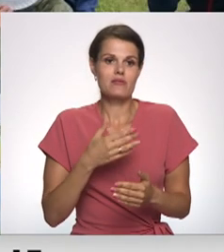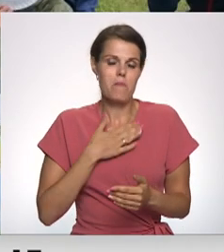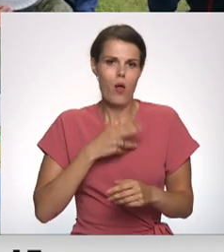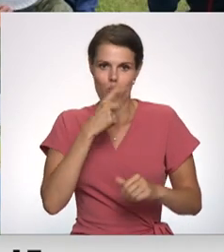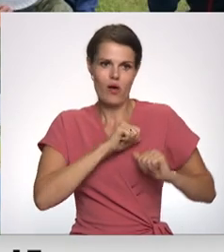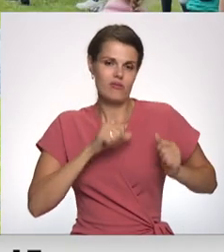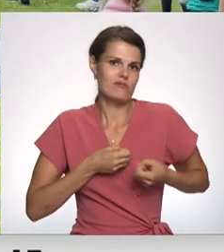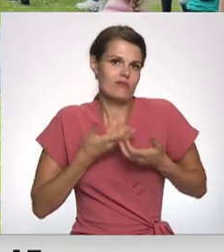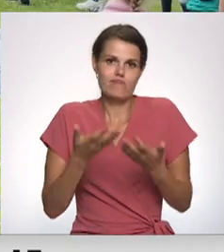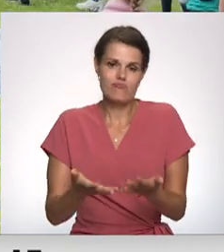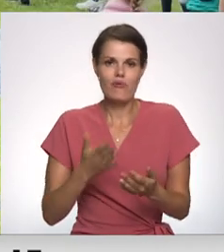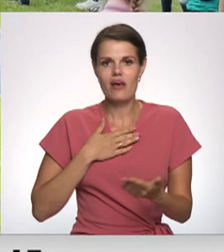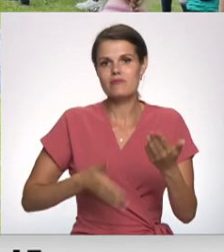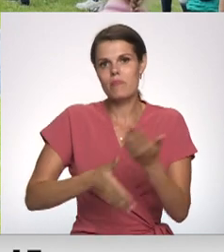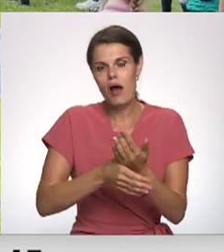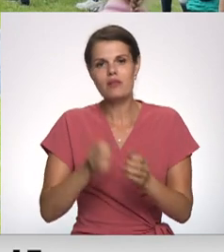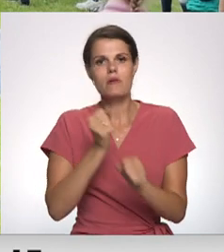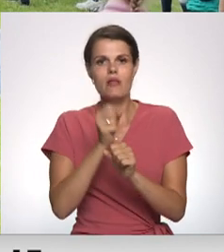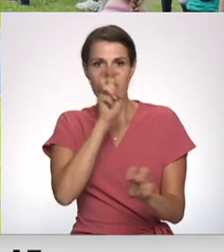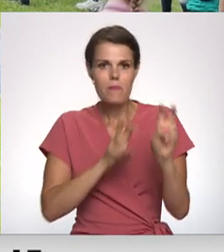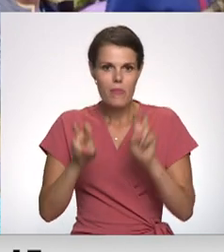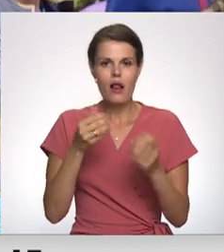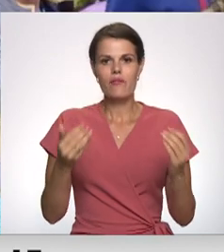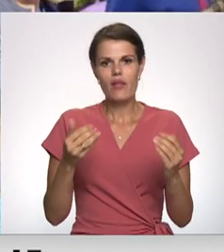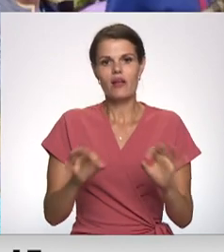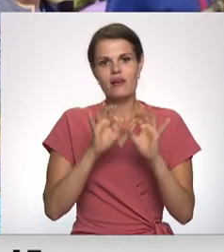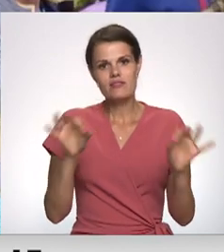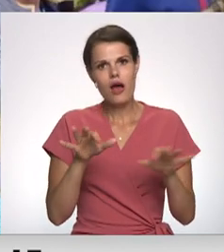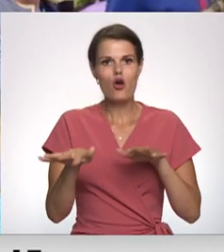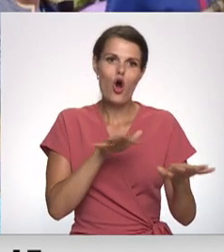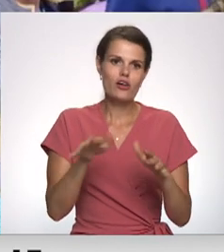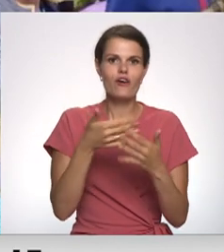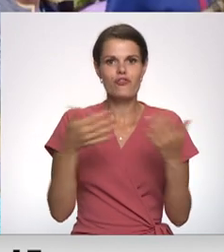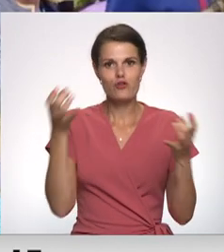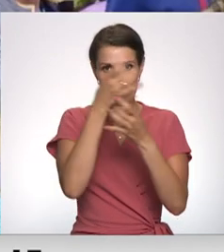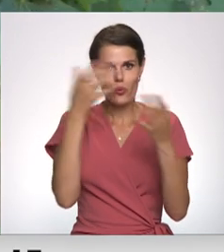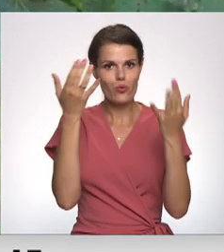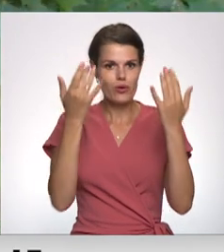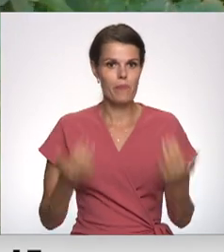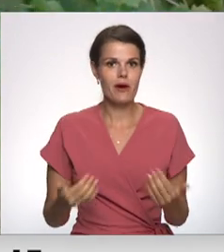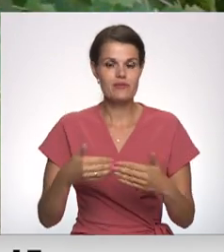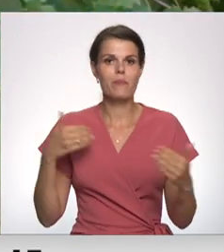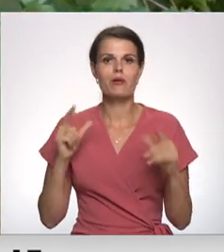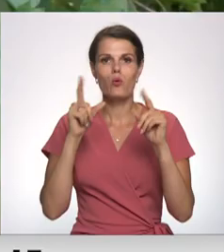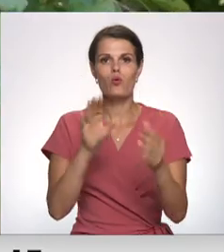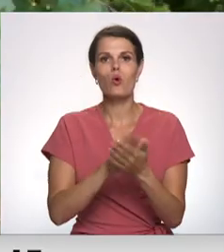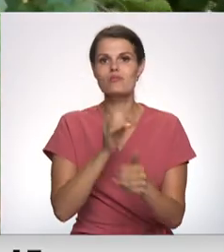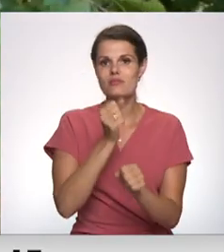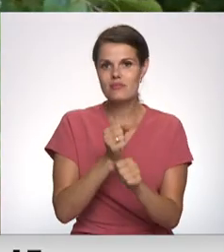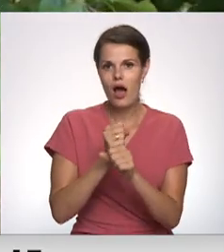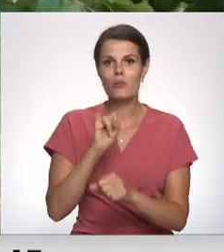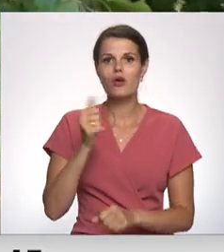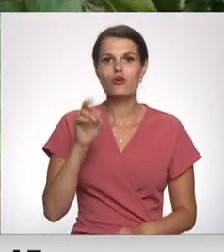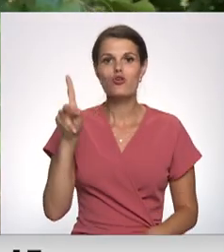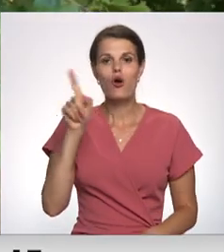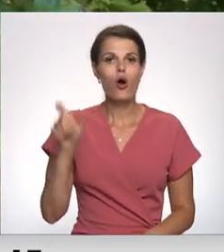no sirds, es viņiem palīdzu ar darbu sameklēt. Tagad sākšu organizēt visādas kultūras pasākumus. Vēl pirms došanās uz darbu Igors saka,